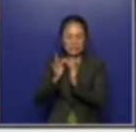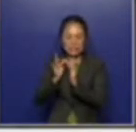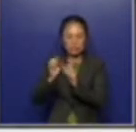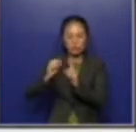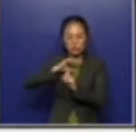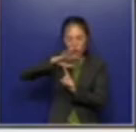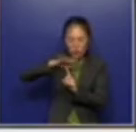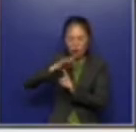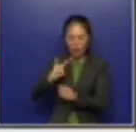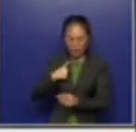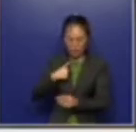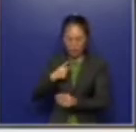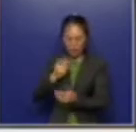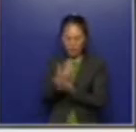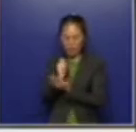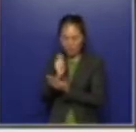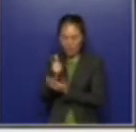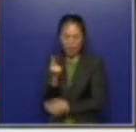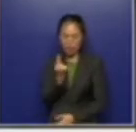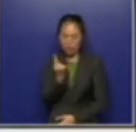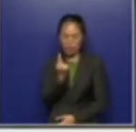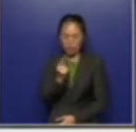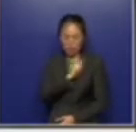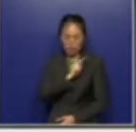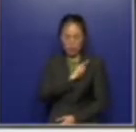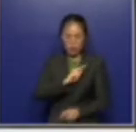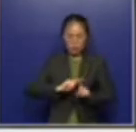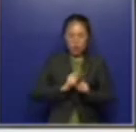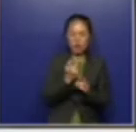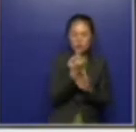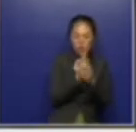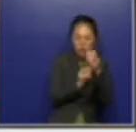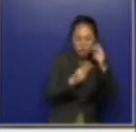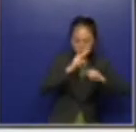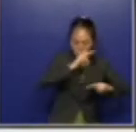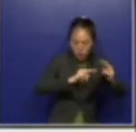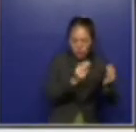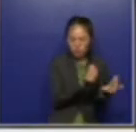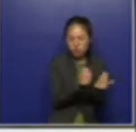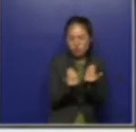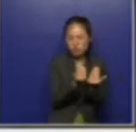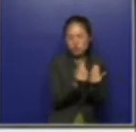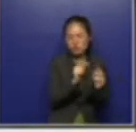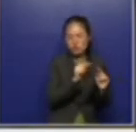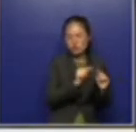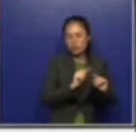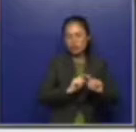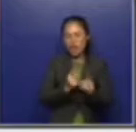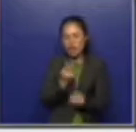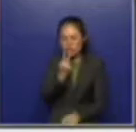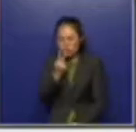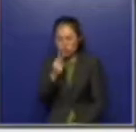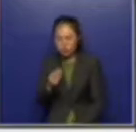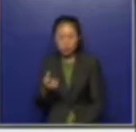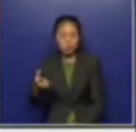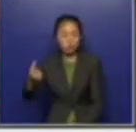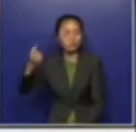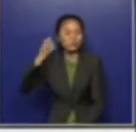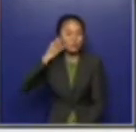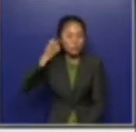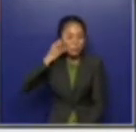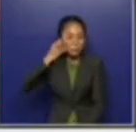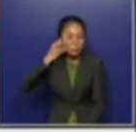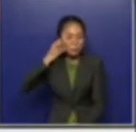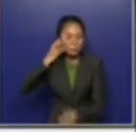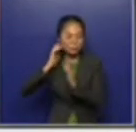ภรรยาผมก็จะดูแลเรื่องลูกเรื่องค่าใช้จ่ายลูกผมก็จะเห็นตลอดเวลาครับว่าระบบโทรศัพท์ที่เราถูกเก็บสตังค์เนี่ยระบบอินเทอร์เน็ต